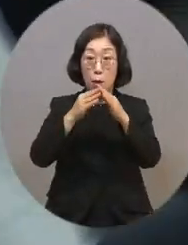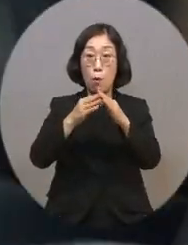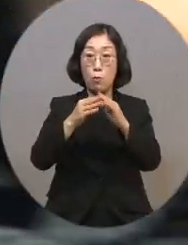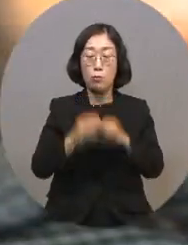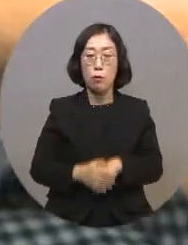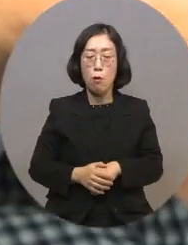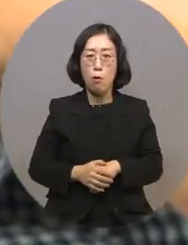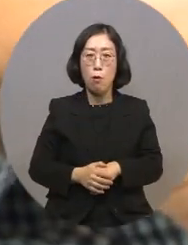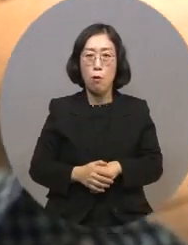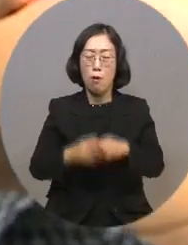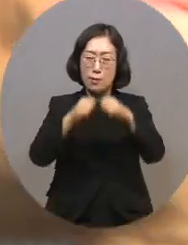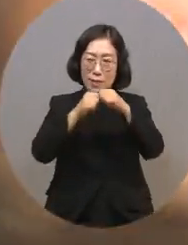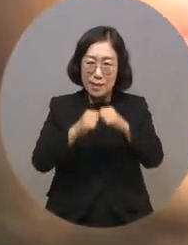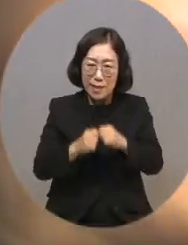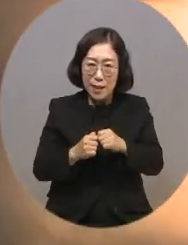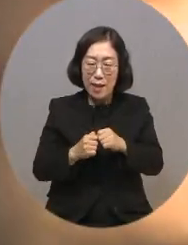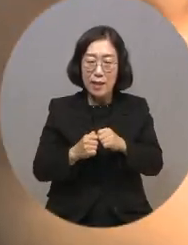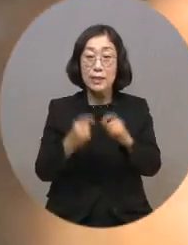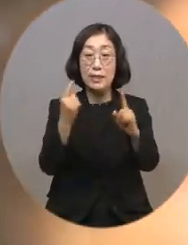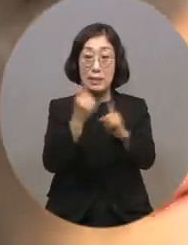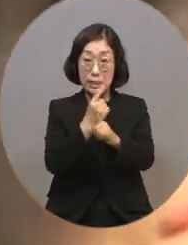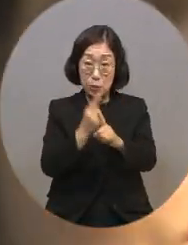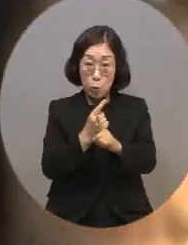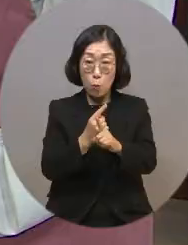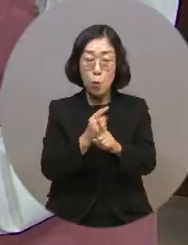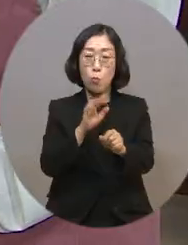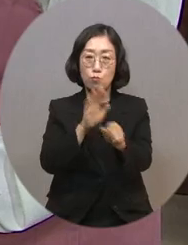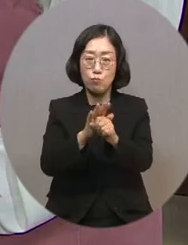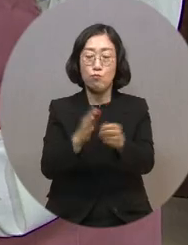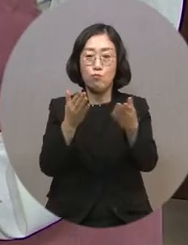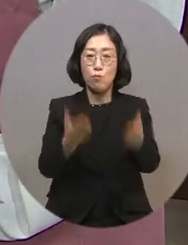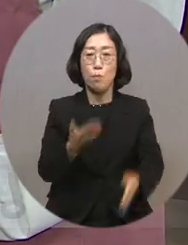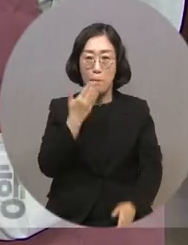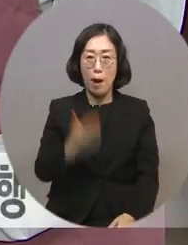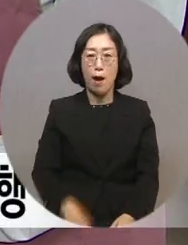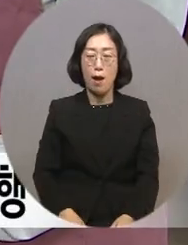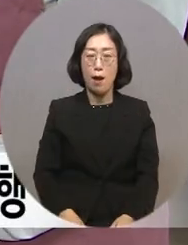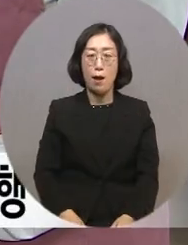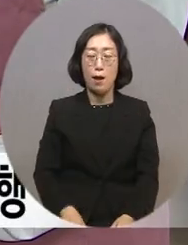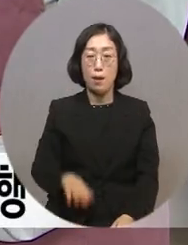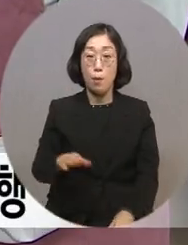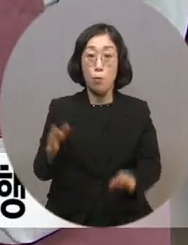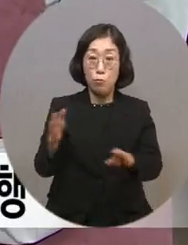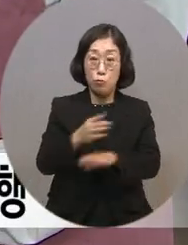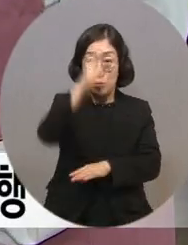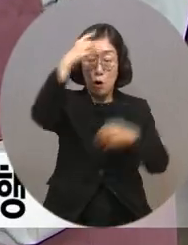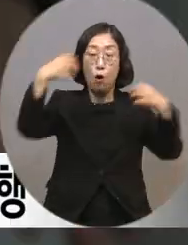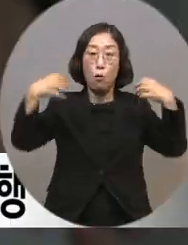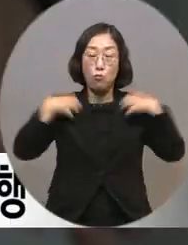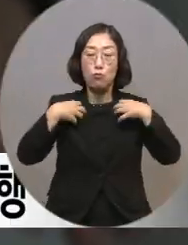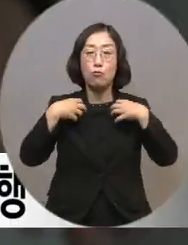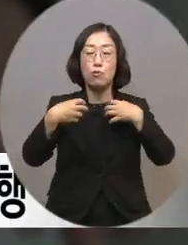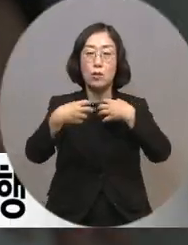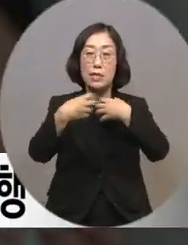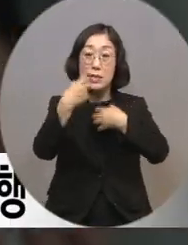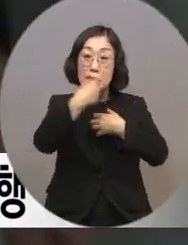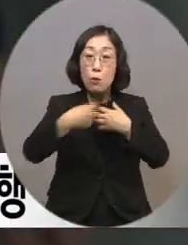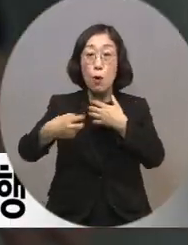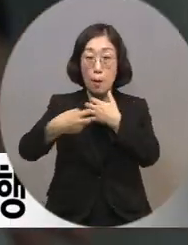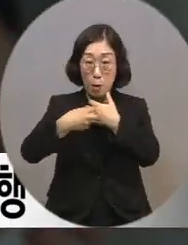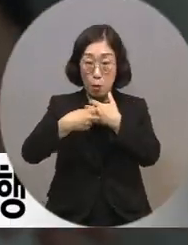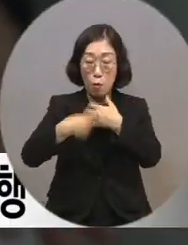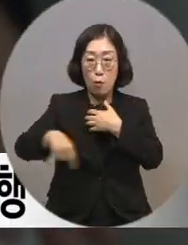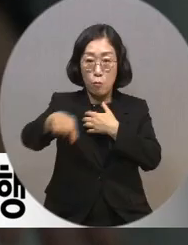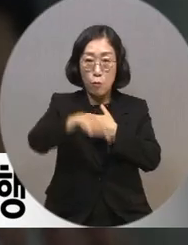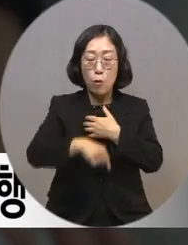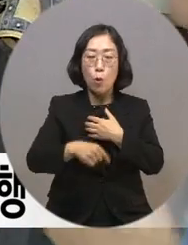전문적이고 체계적인 치료를 쉽게 받을 수 있습니다. 이번 자리는 정부와 치과계, 노인복지기관을 대상으로